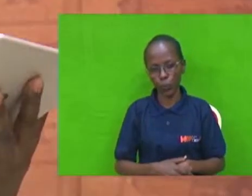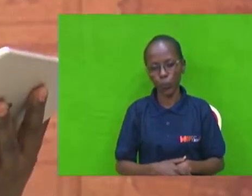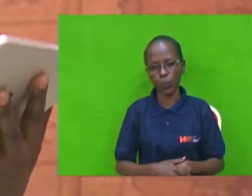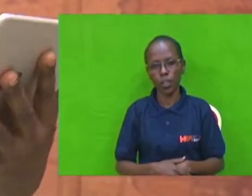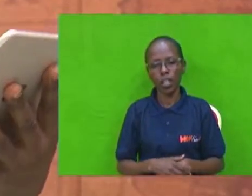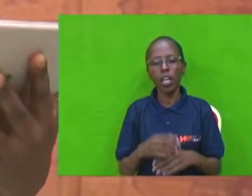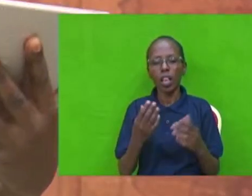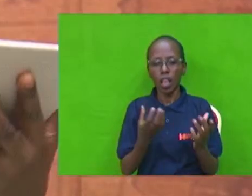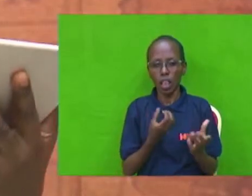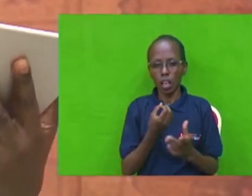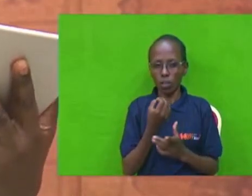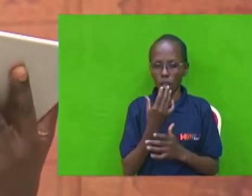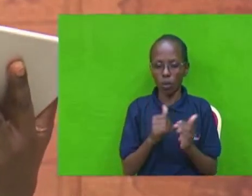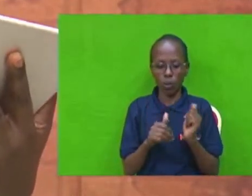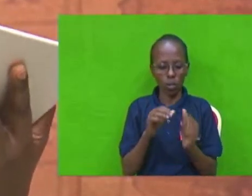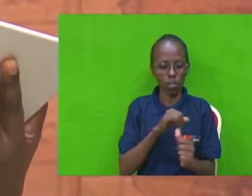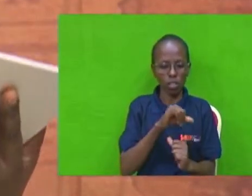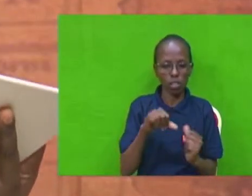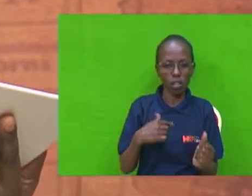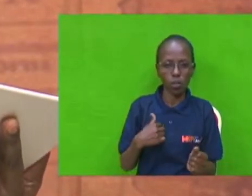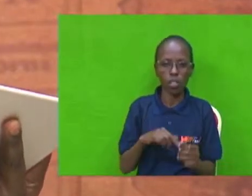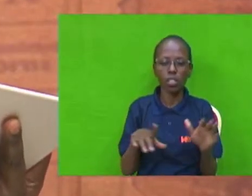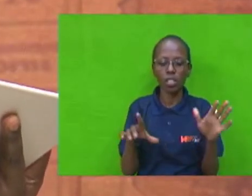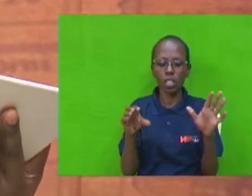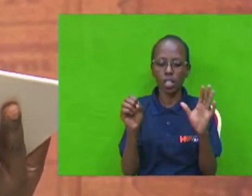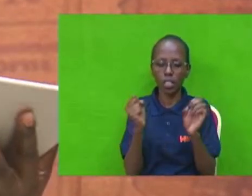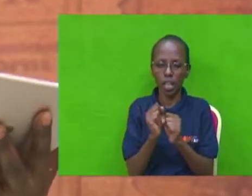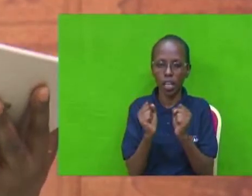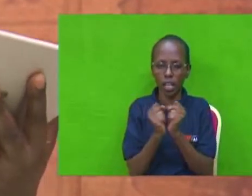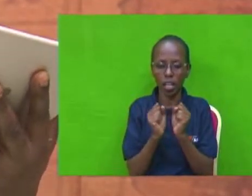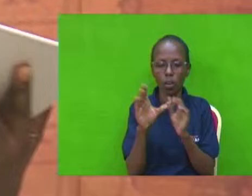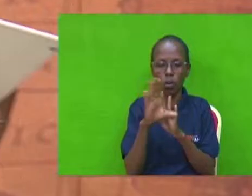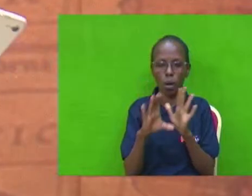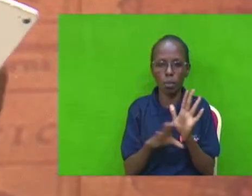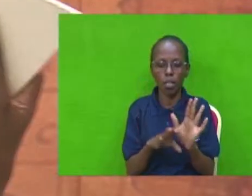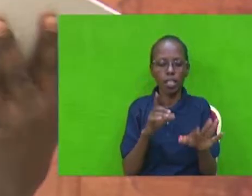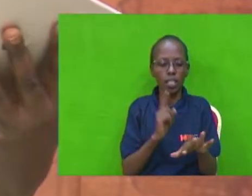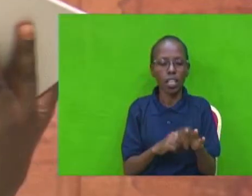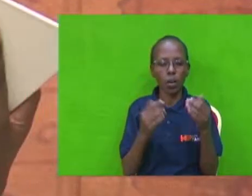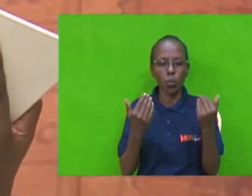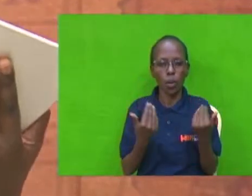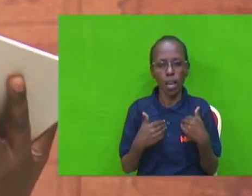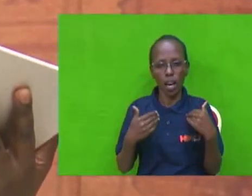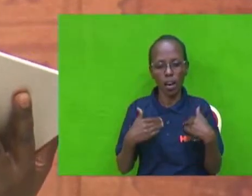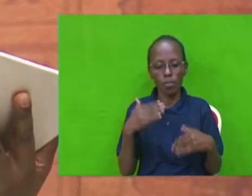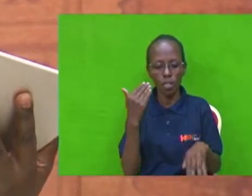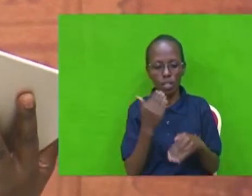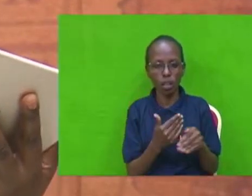huwa linalotuzingira ni amri kumi. Unajua tukiwa na hii ili jengo